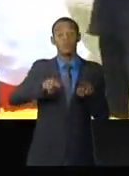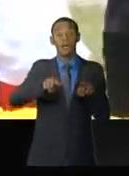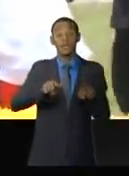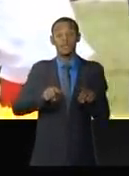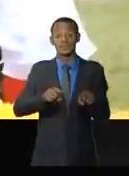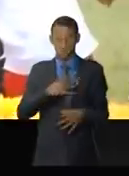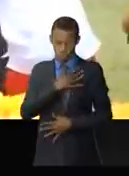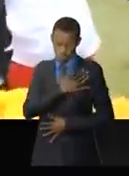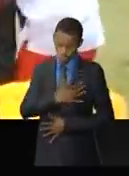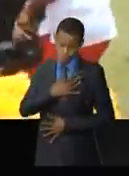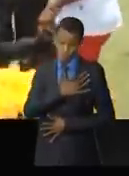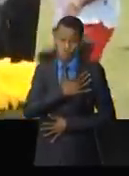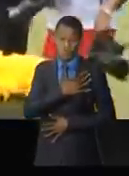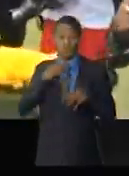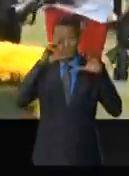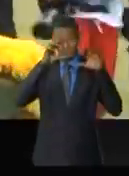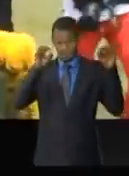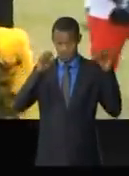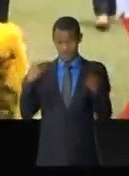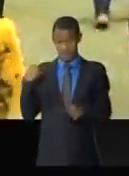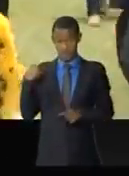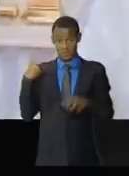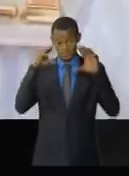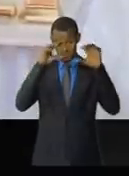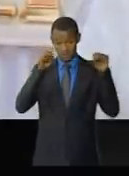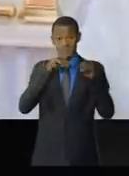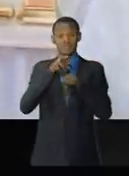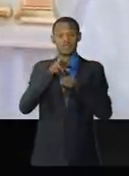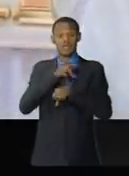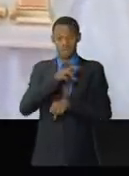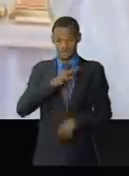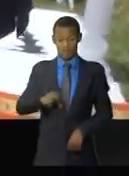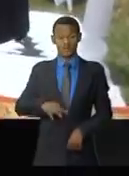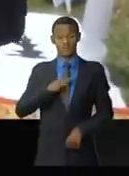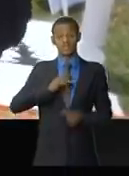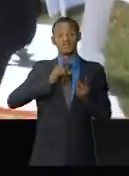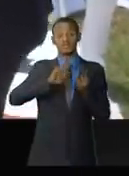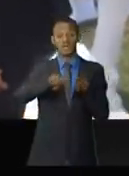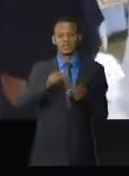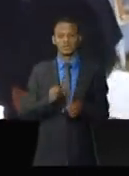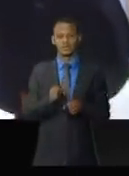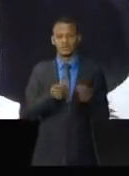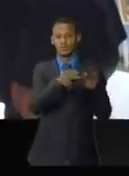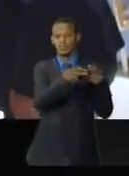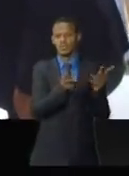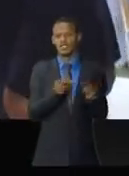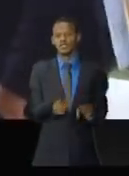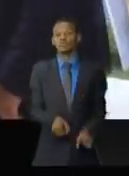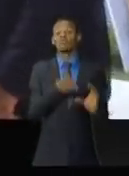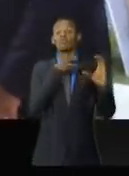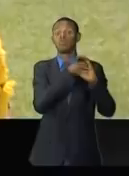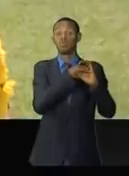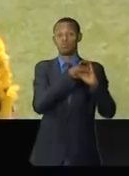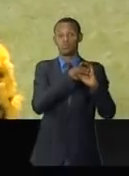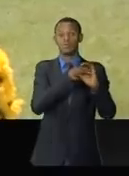chef de l'État Félix-Antoine Tshisekedi Tshilombo s'est rendu dans l'avant-midi à la morgue de l'hôpital du Saint-Conteneur pour s'incliner devant la